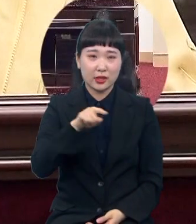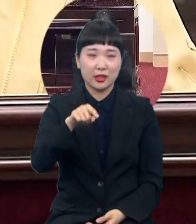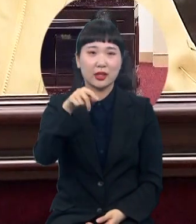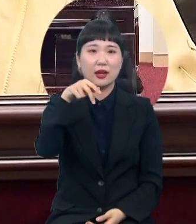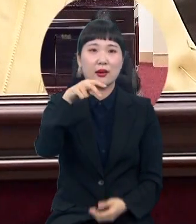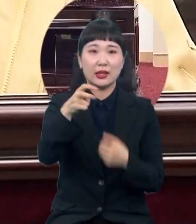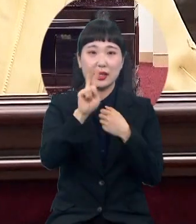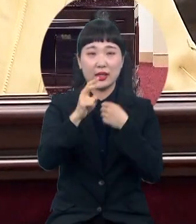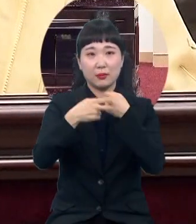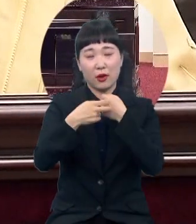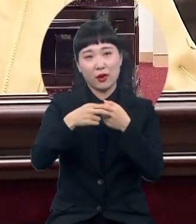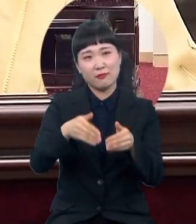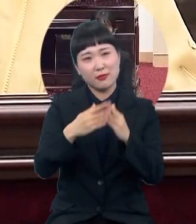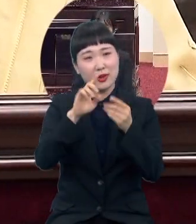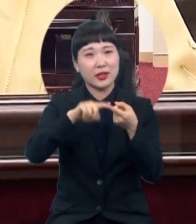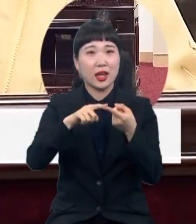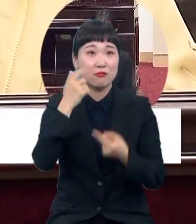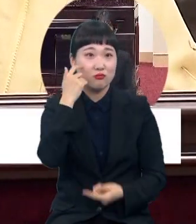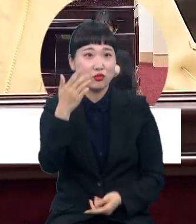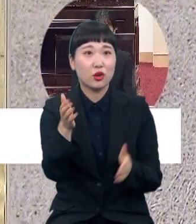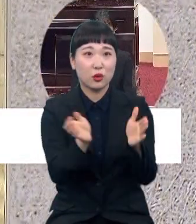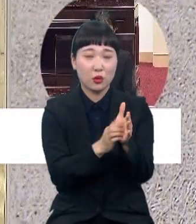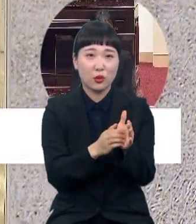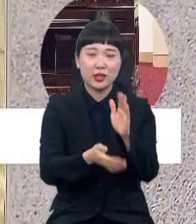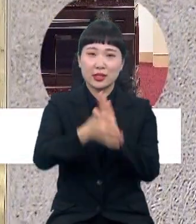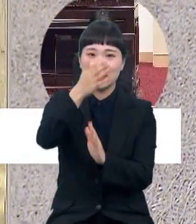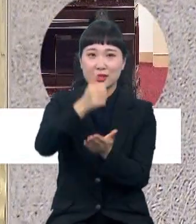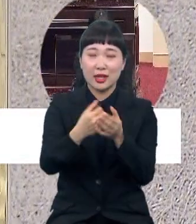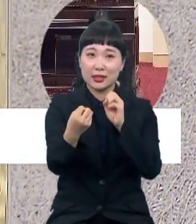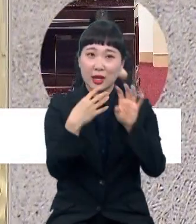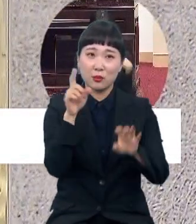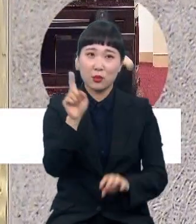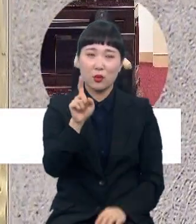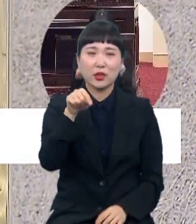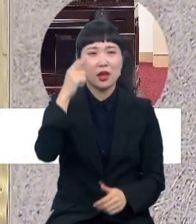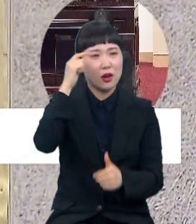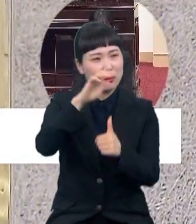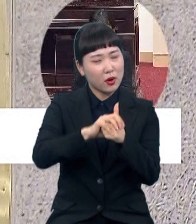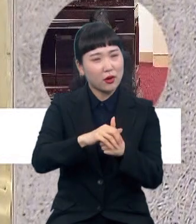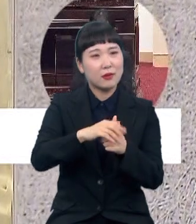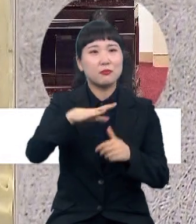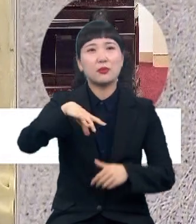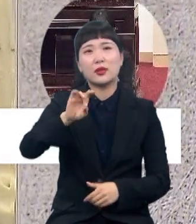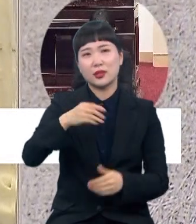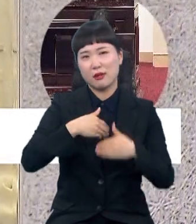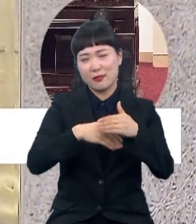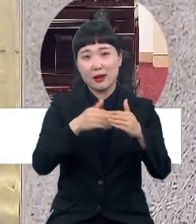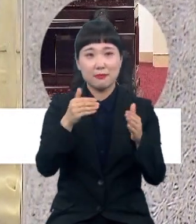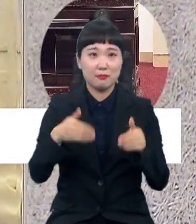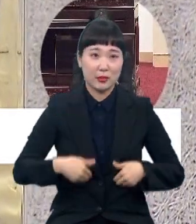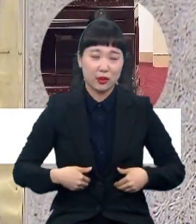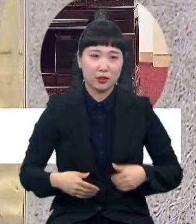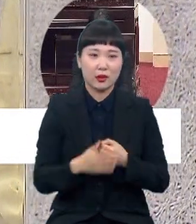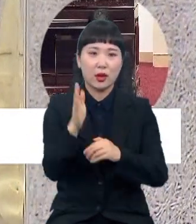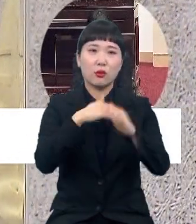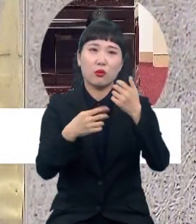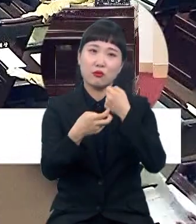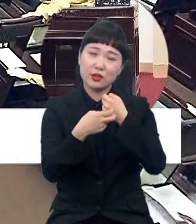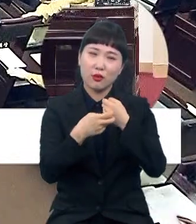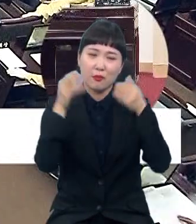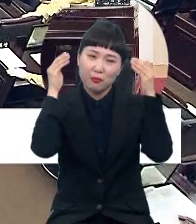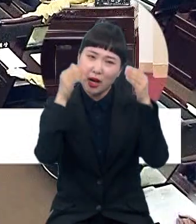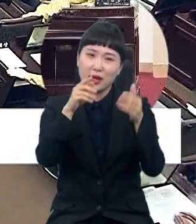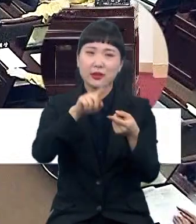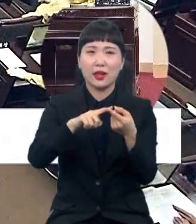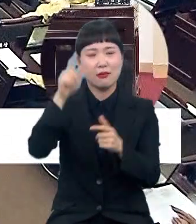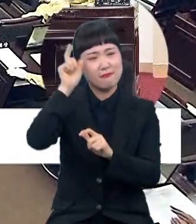제2인천의료원 설립 계획에 대해 물었고 박 시장은 설립 추진을 위해선 용역이 선행돼야 한다면서 공공의료가 나아가야 할 방향에